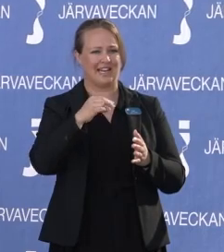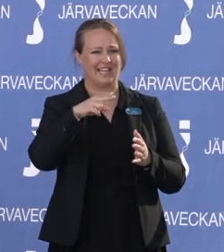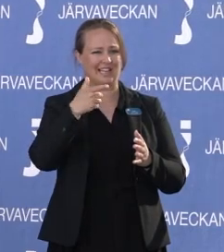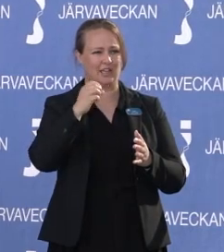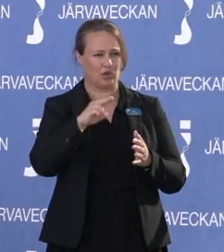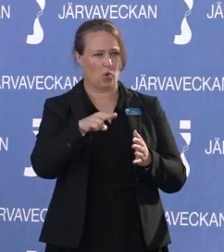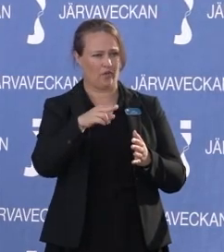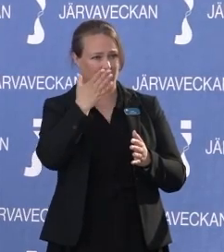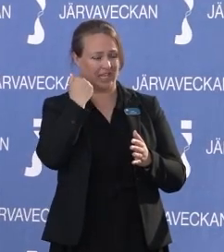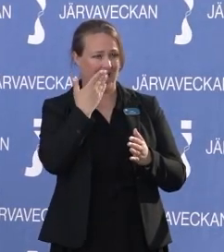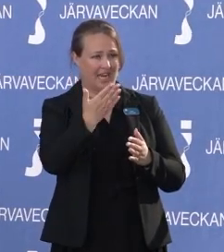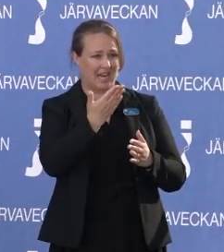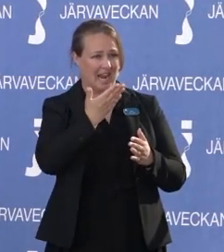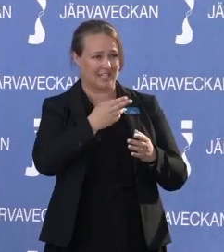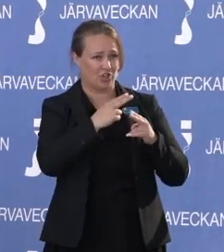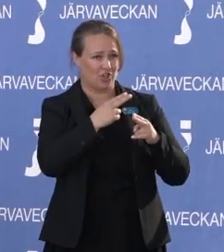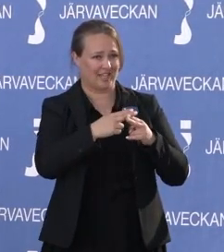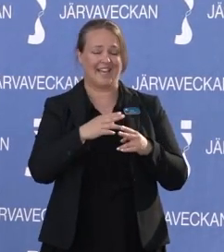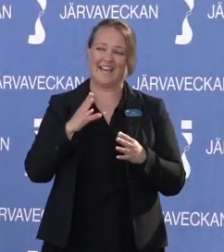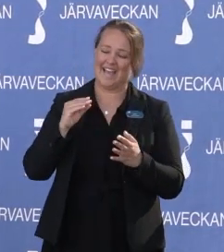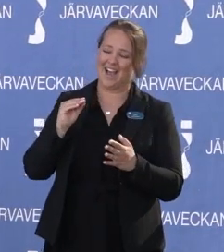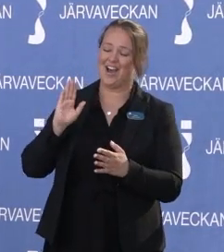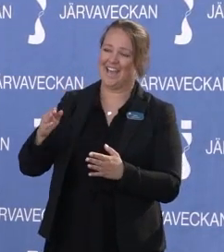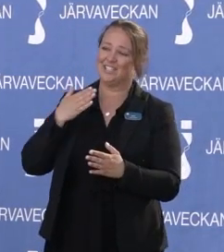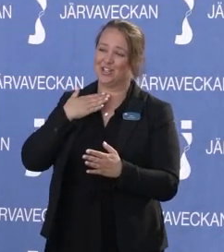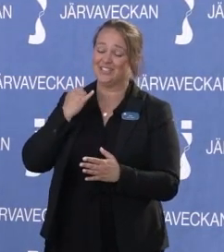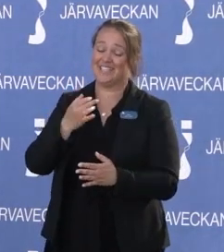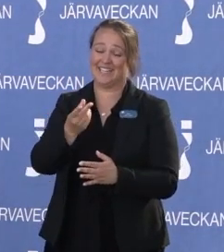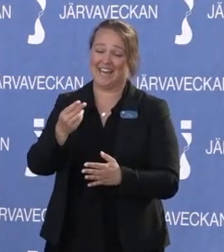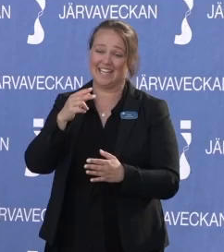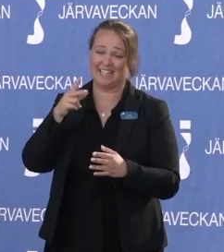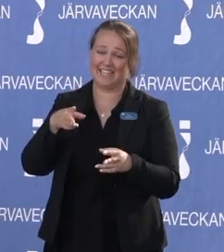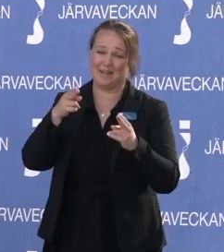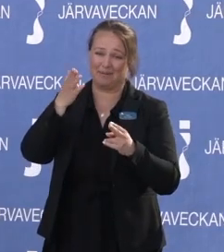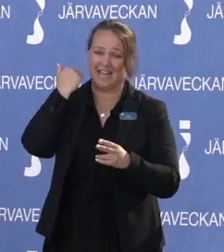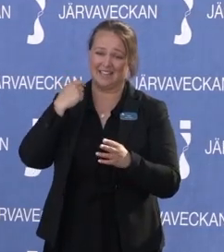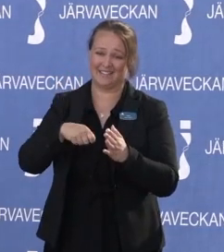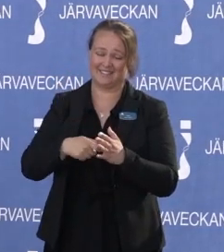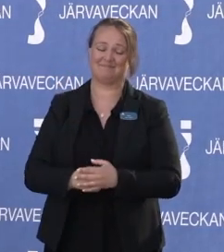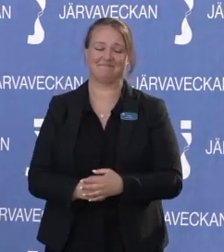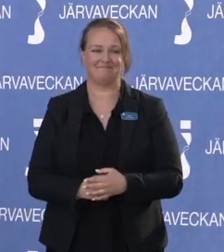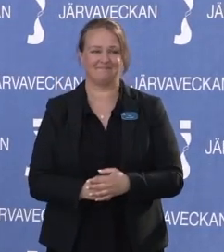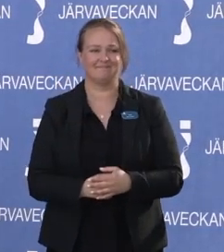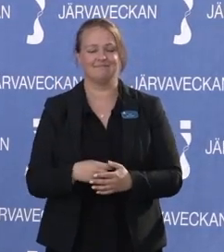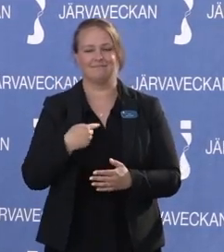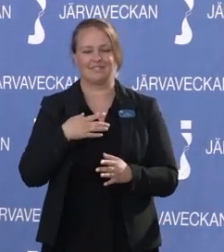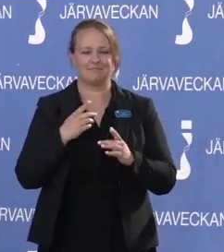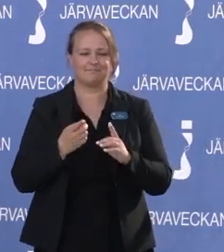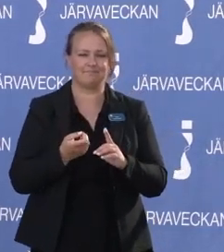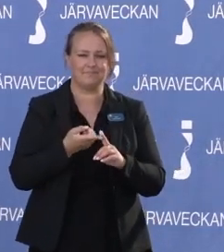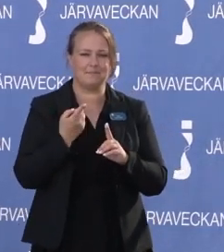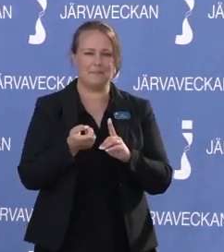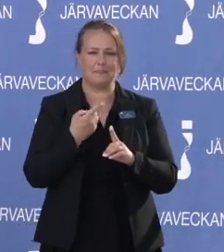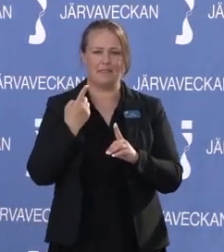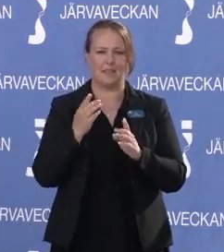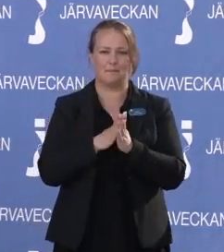hennes klipp, ja. Mm. Ja. Joakim? Ja, vi testar att vi har inlett ett samarbete med en ideell förening som